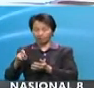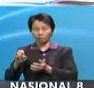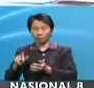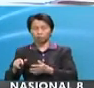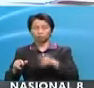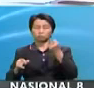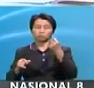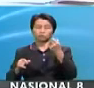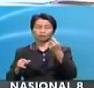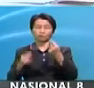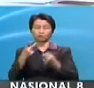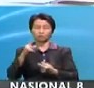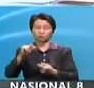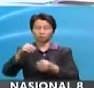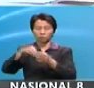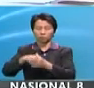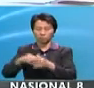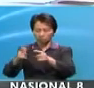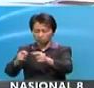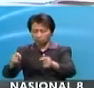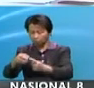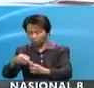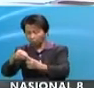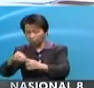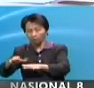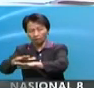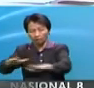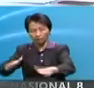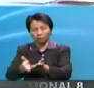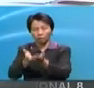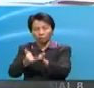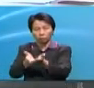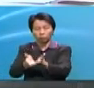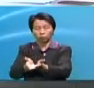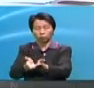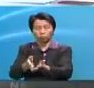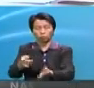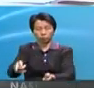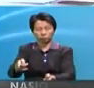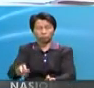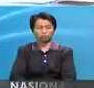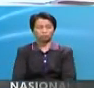11 kilogram di dalam ruangan khas di lantai bot yang telah diubah suai.